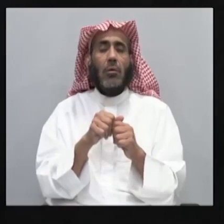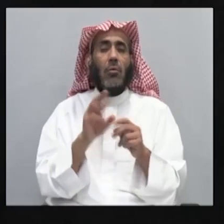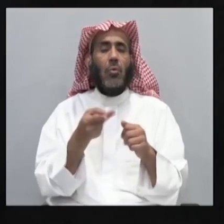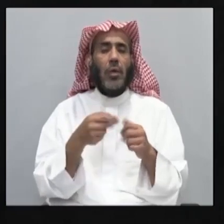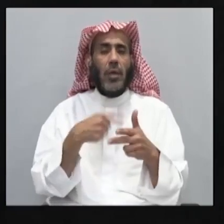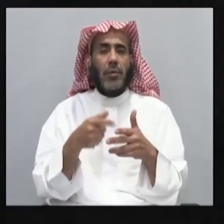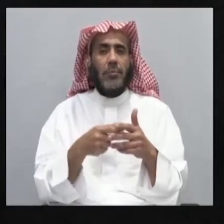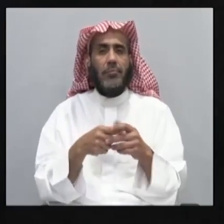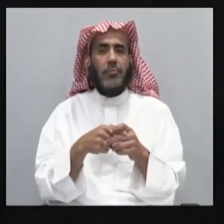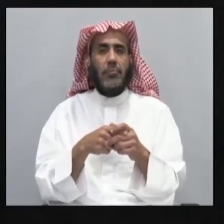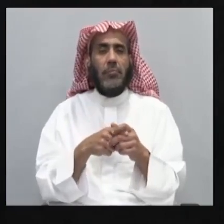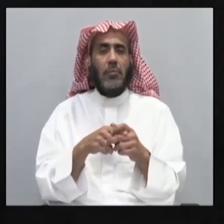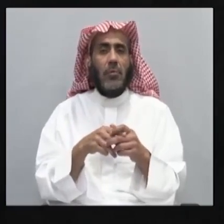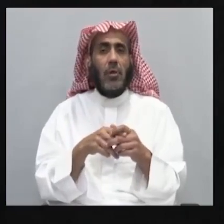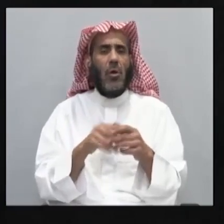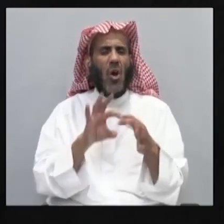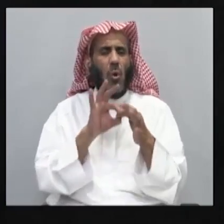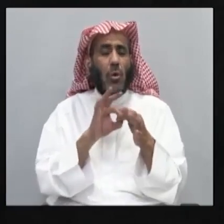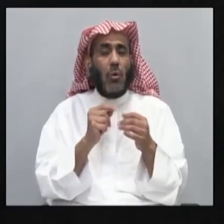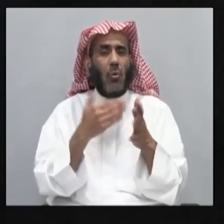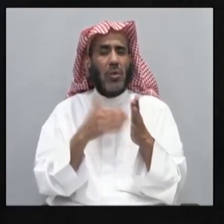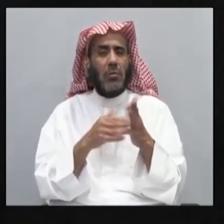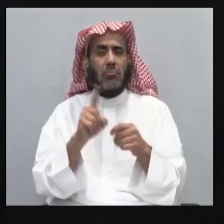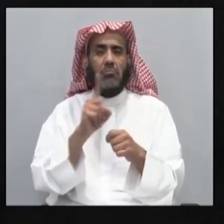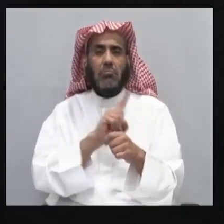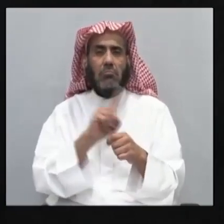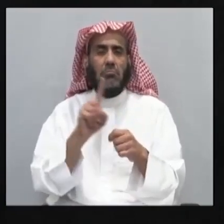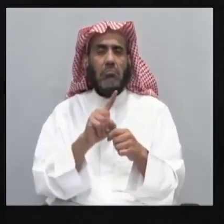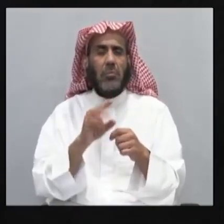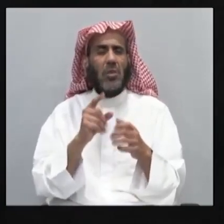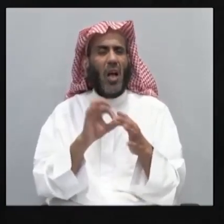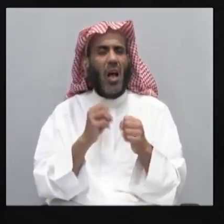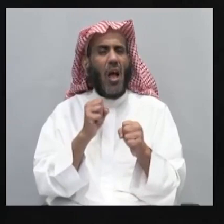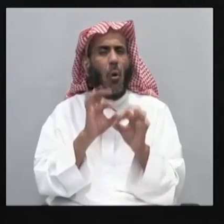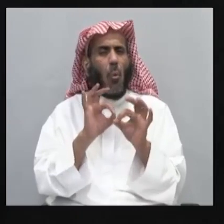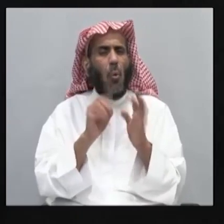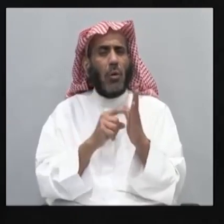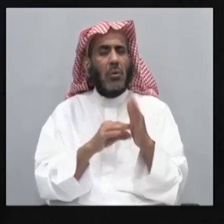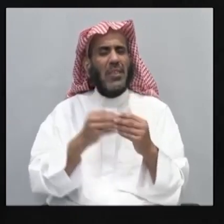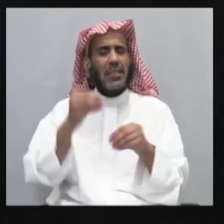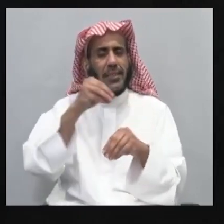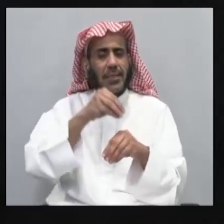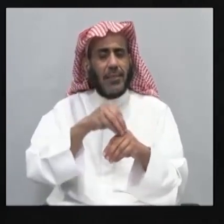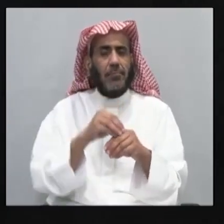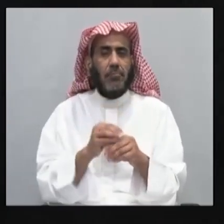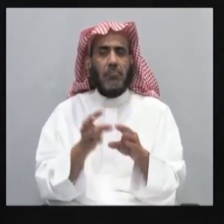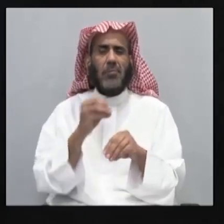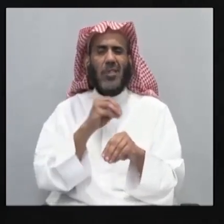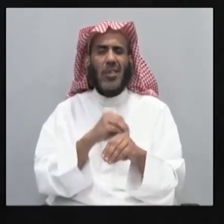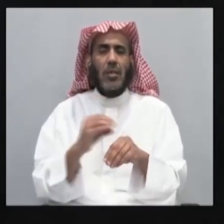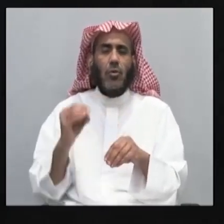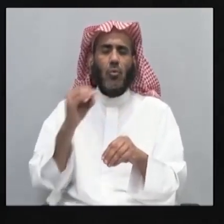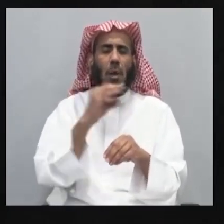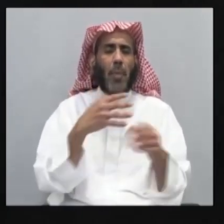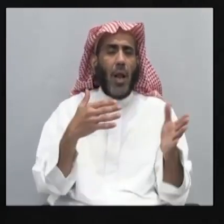ولذلك ترى العقده هنا والوسط لا يمكن ان تتقيد فقط بما بما ذكر قد تزيد عليه قد تزيد عليه جمله من